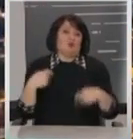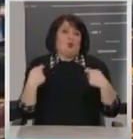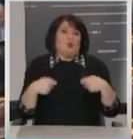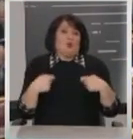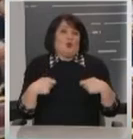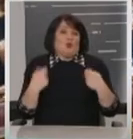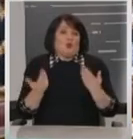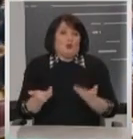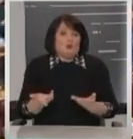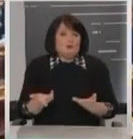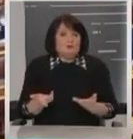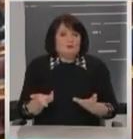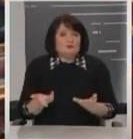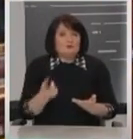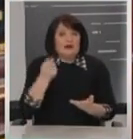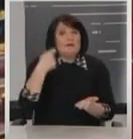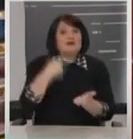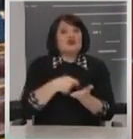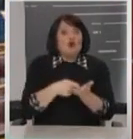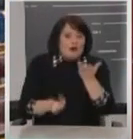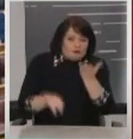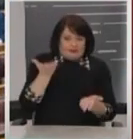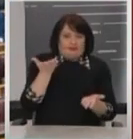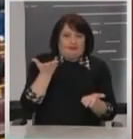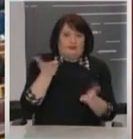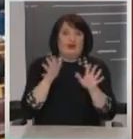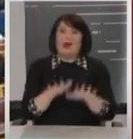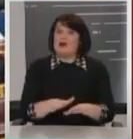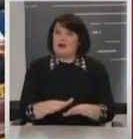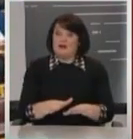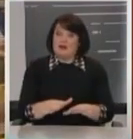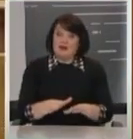είναι οι μισθολογικές ανισότητες, η ανεργία,